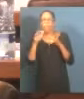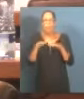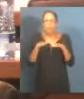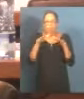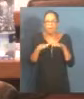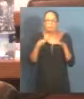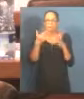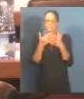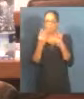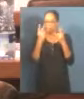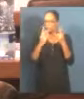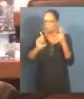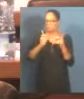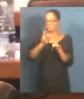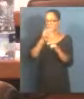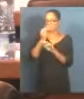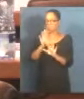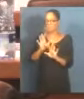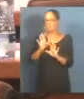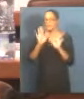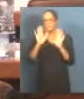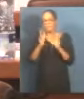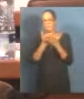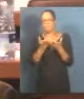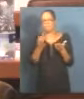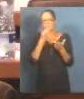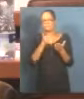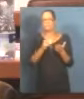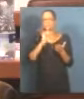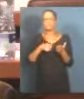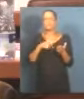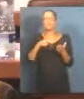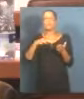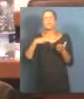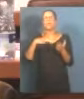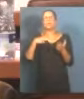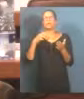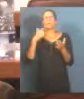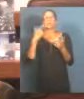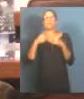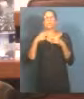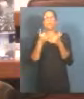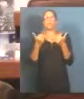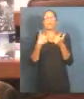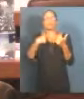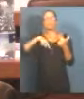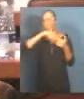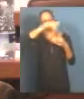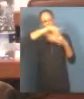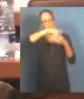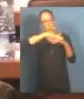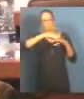vertu. Je dis simplement que nous devons partir des contradictions qui nous sont propres. Et je